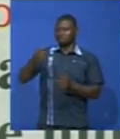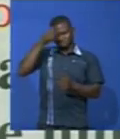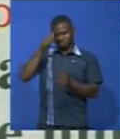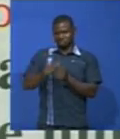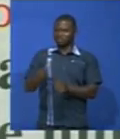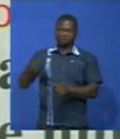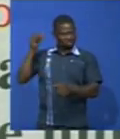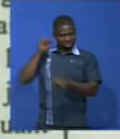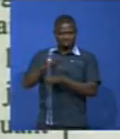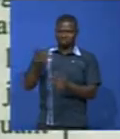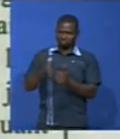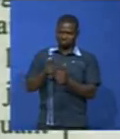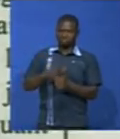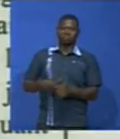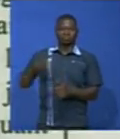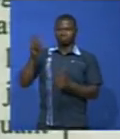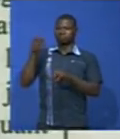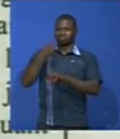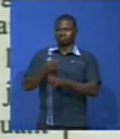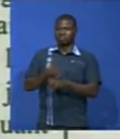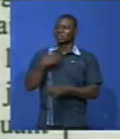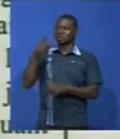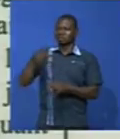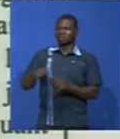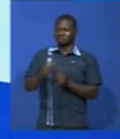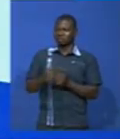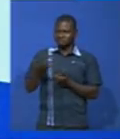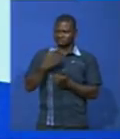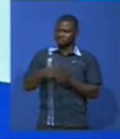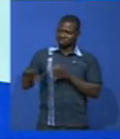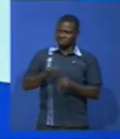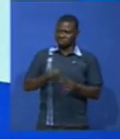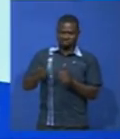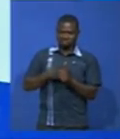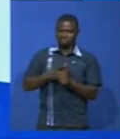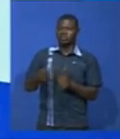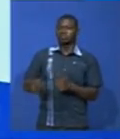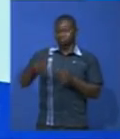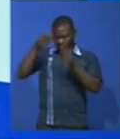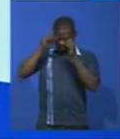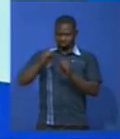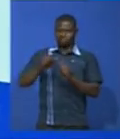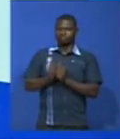déplore tout de même le fait que le géant n'en ait pas fait une première dame. C'est la fin